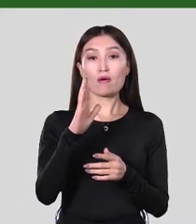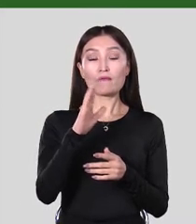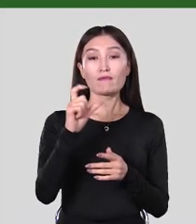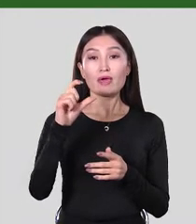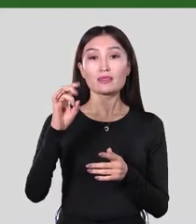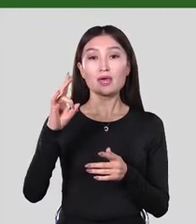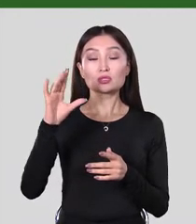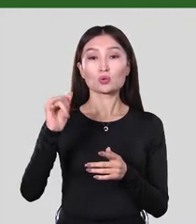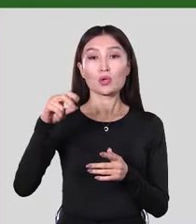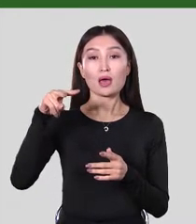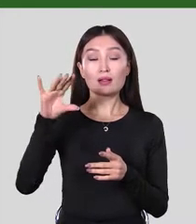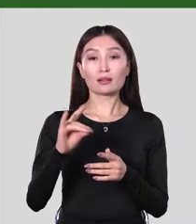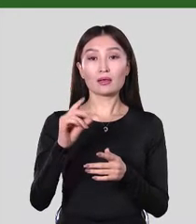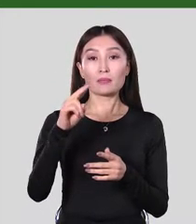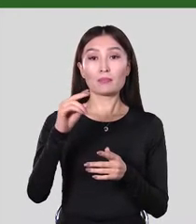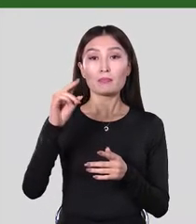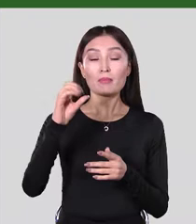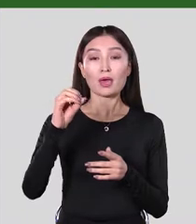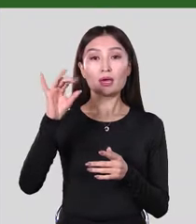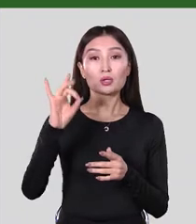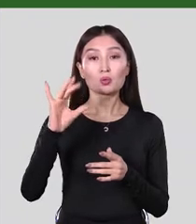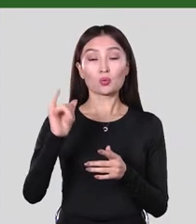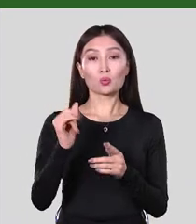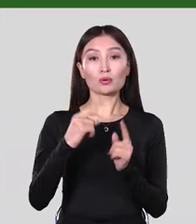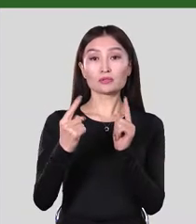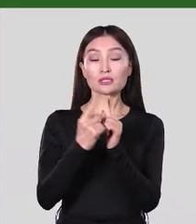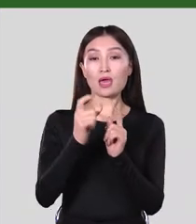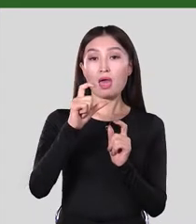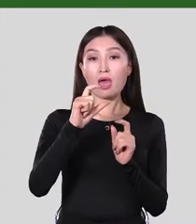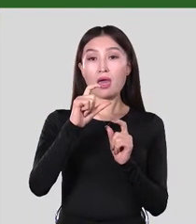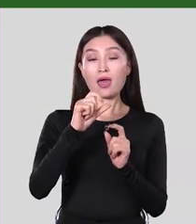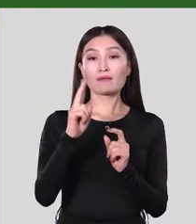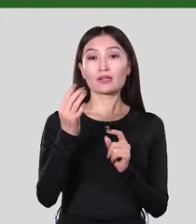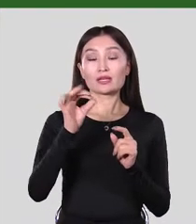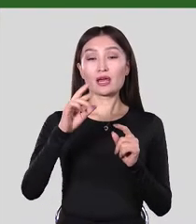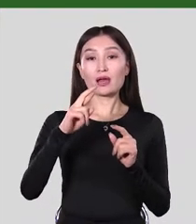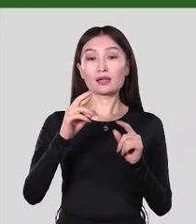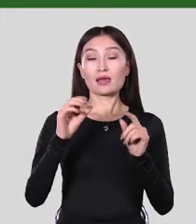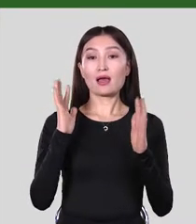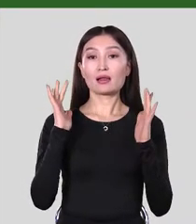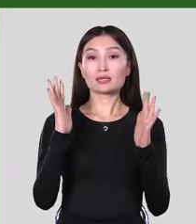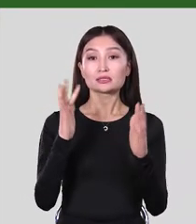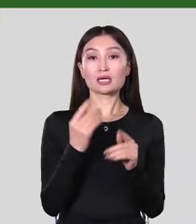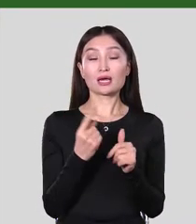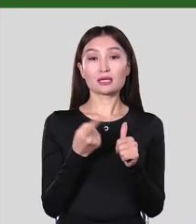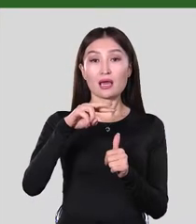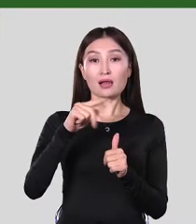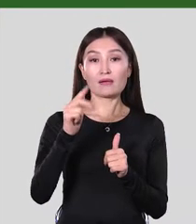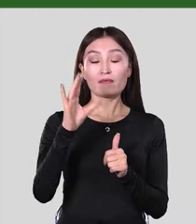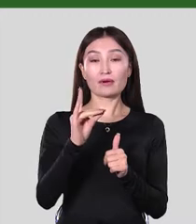Перу, на восточных склонах Анд, мы встречаемся с экваториальными лесами, которые называют